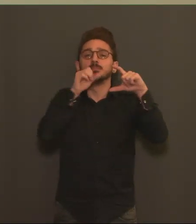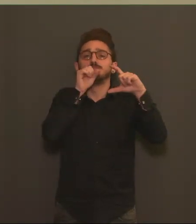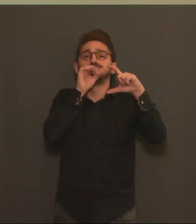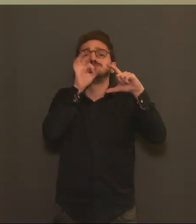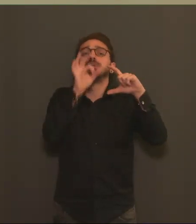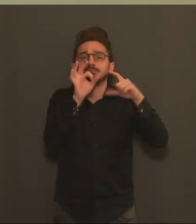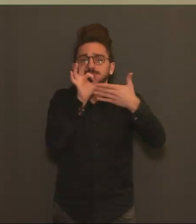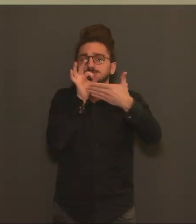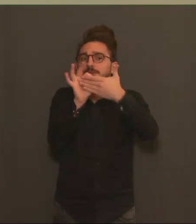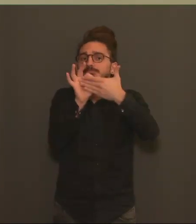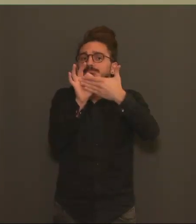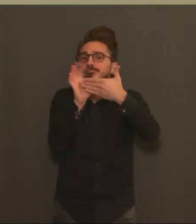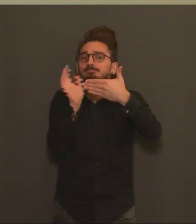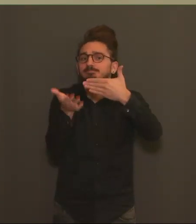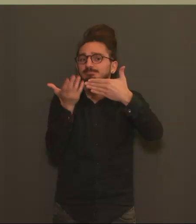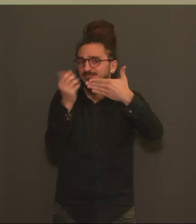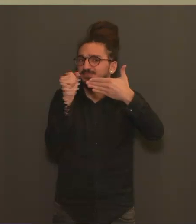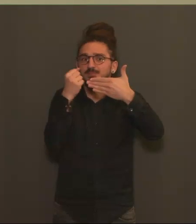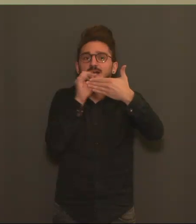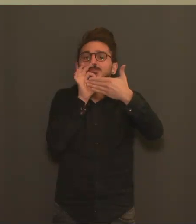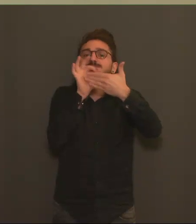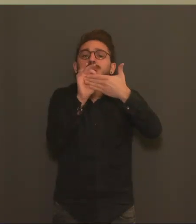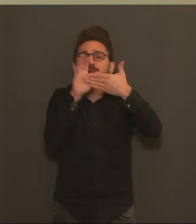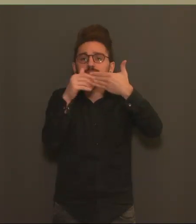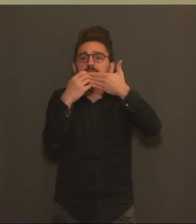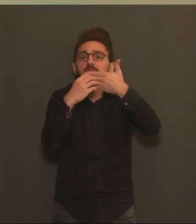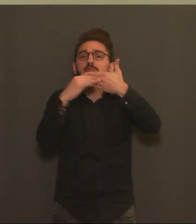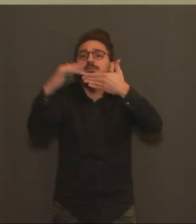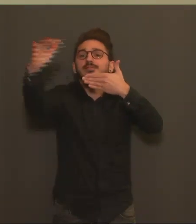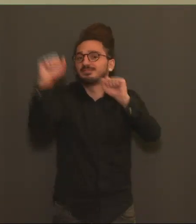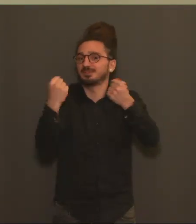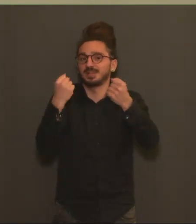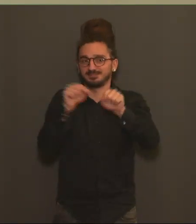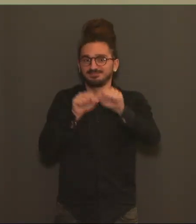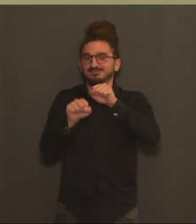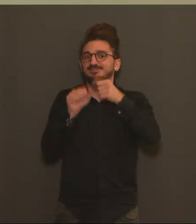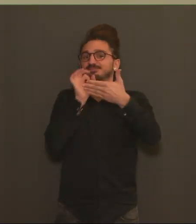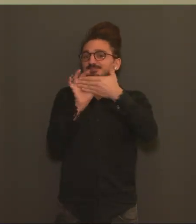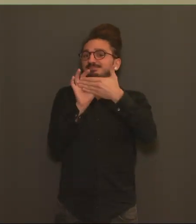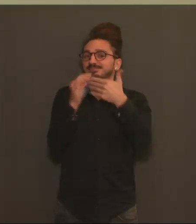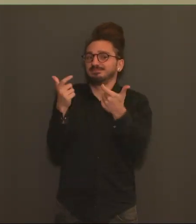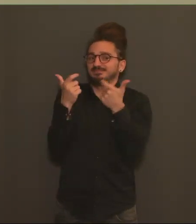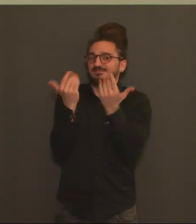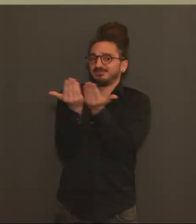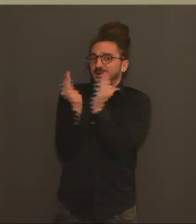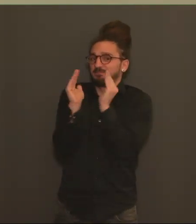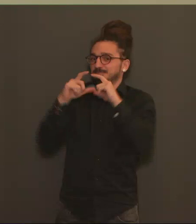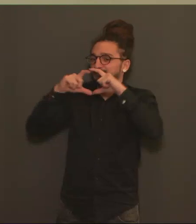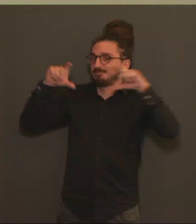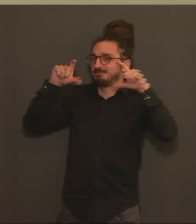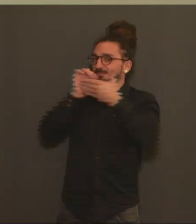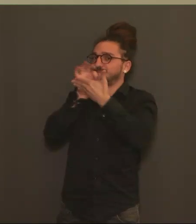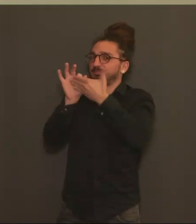en micro-aérosols en captant ces grosses gouttelettes avant qu'elles ne se transforment en micro-gouttelettes.